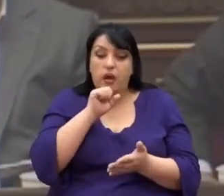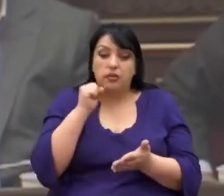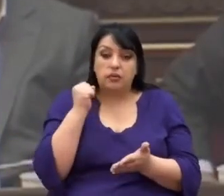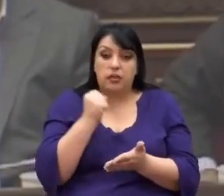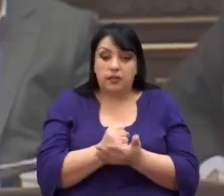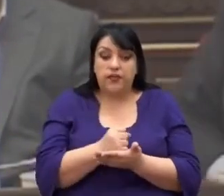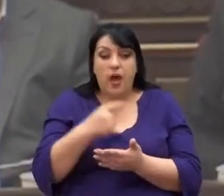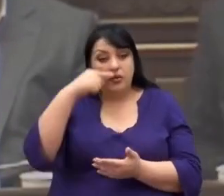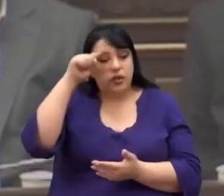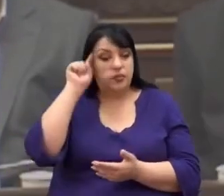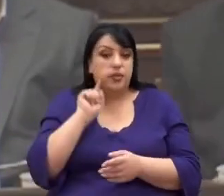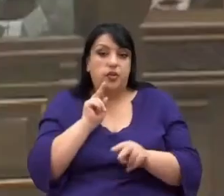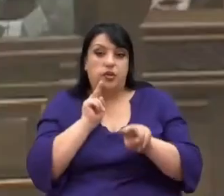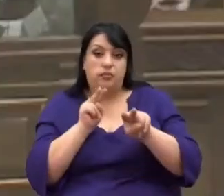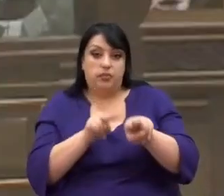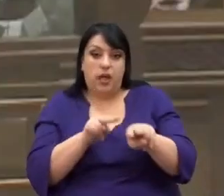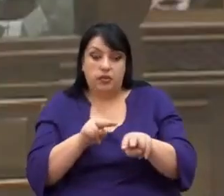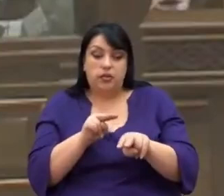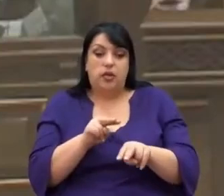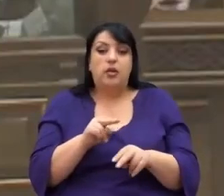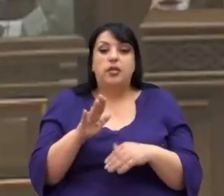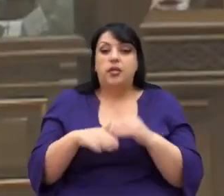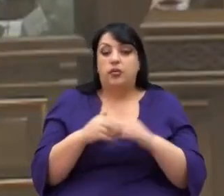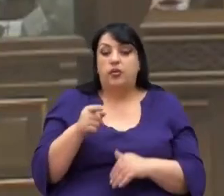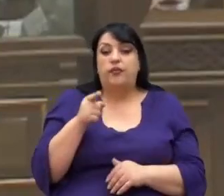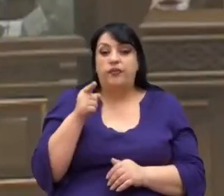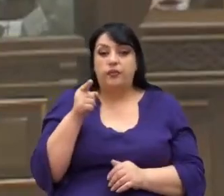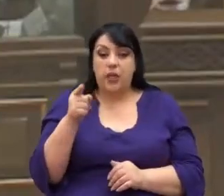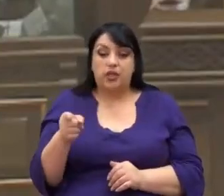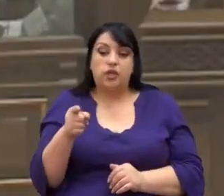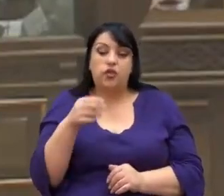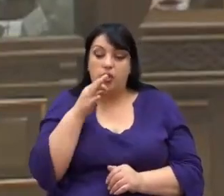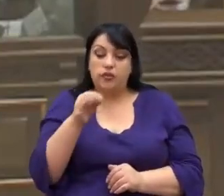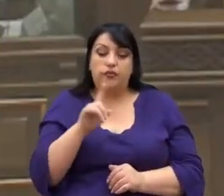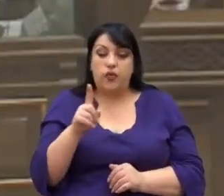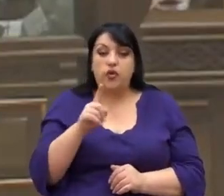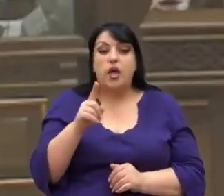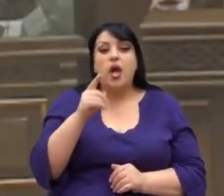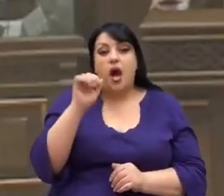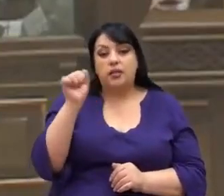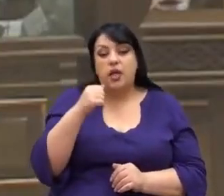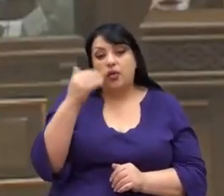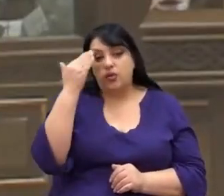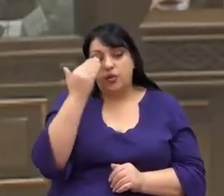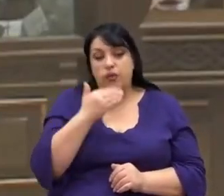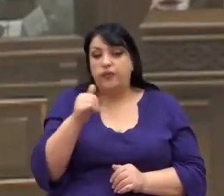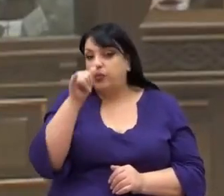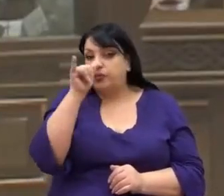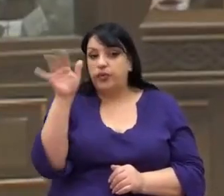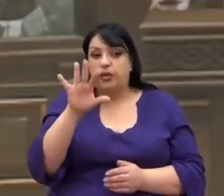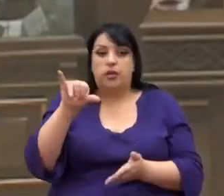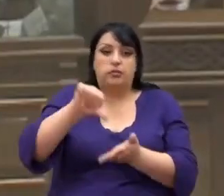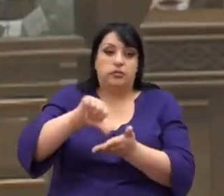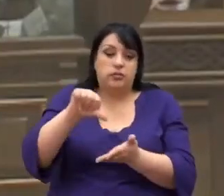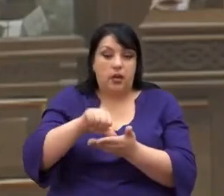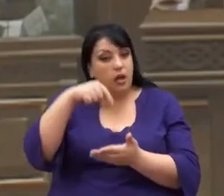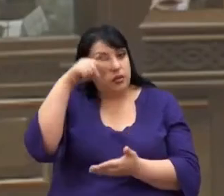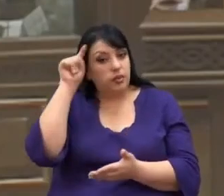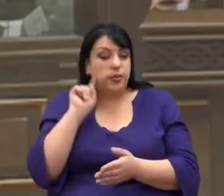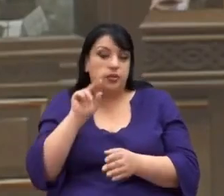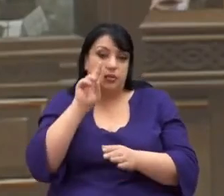ադրբեջանական վերահսկողություն, մատնանշում է, որ Արցախի ժողովուրդը չի կարող գոյատևել Ադրբեջանի ենթակայության